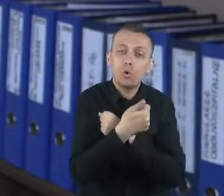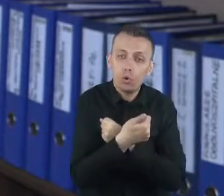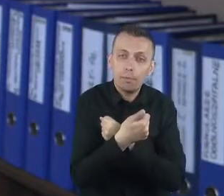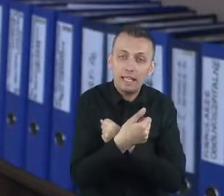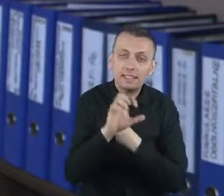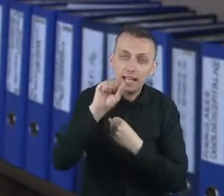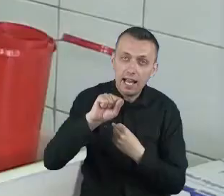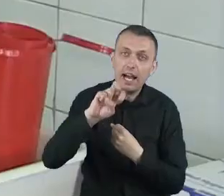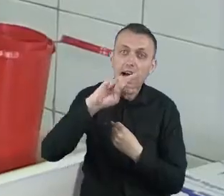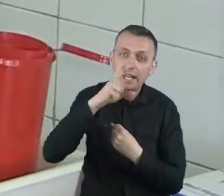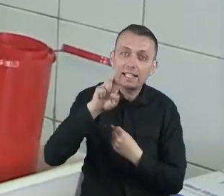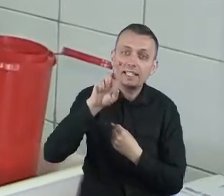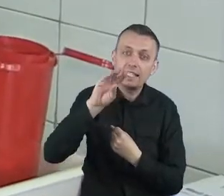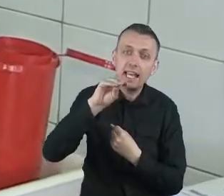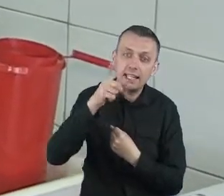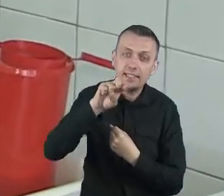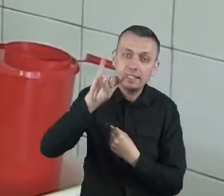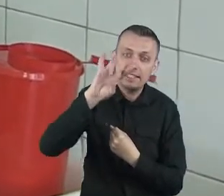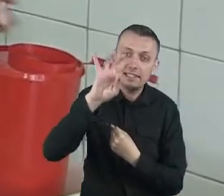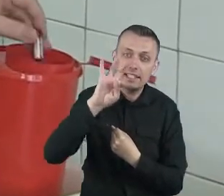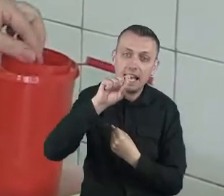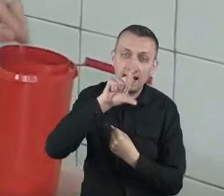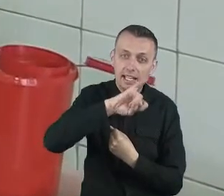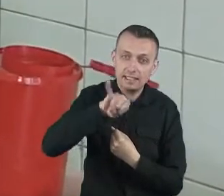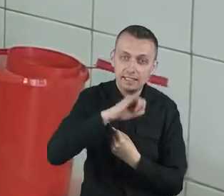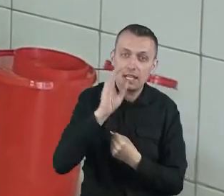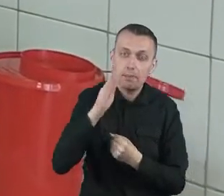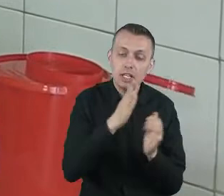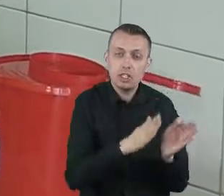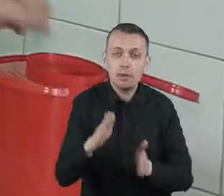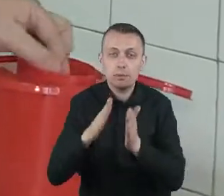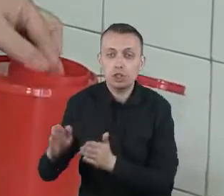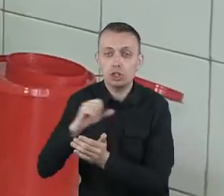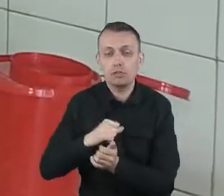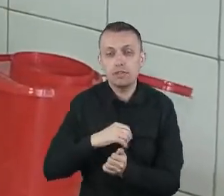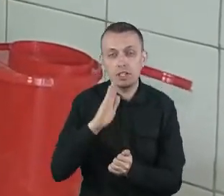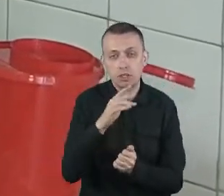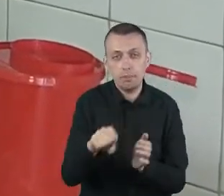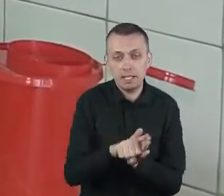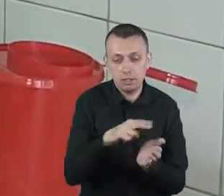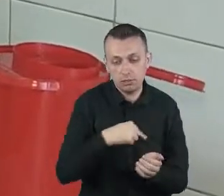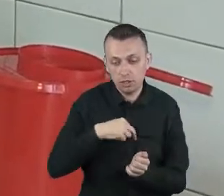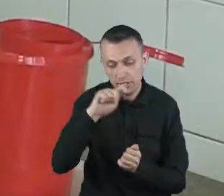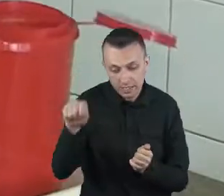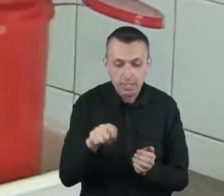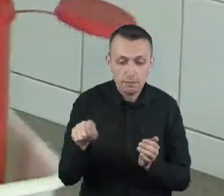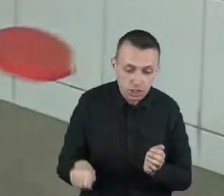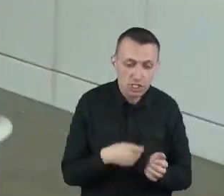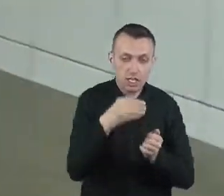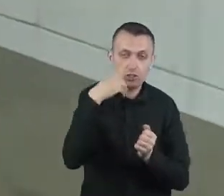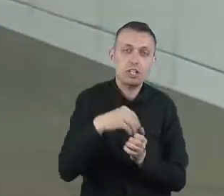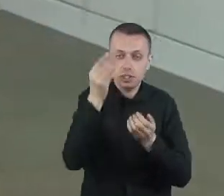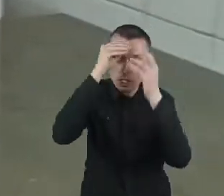akredytacji szpitali i będziemy się przygotowywać, będą do nas przyjeżdżać,